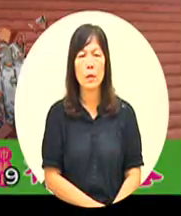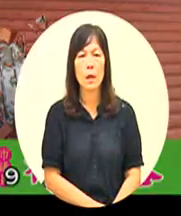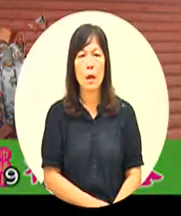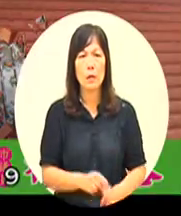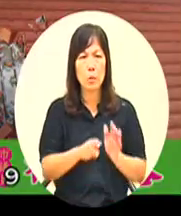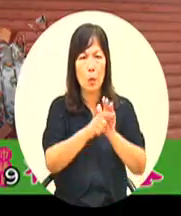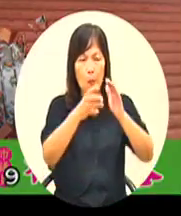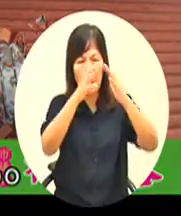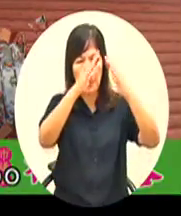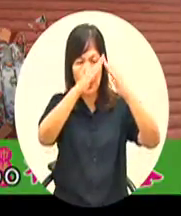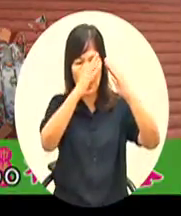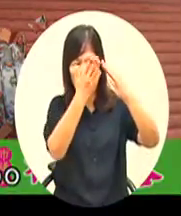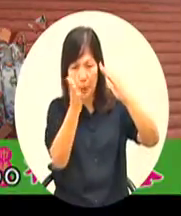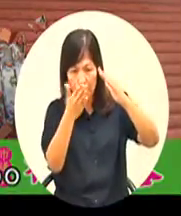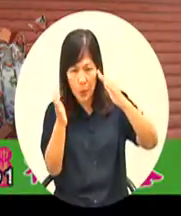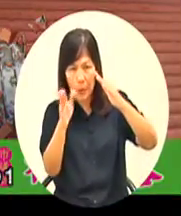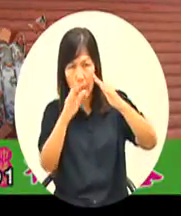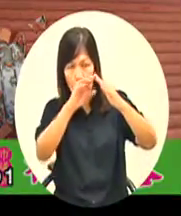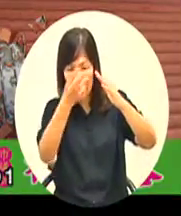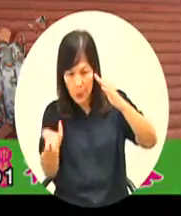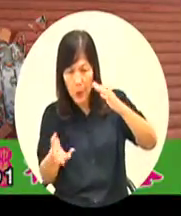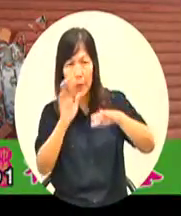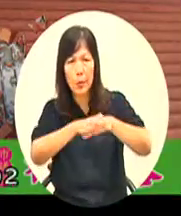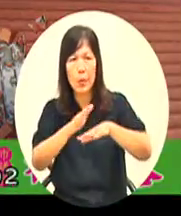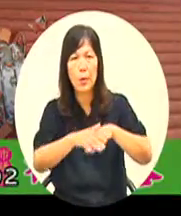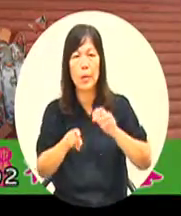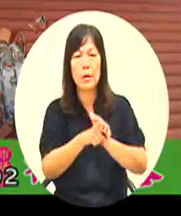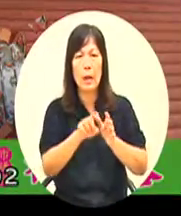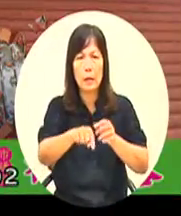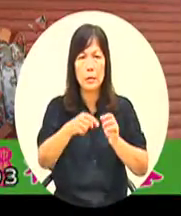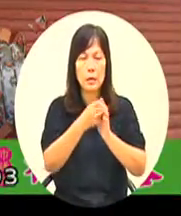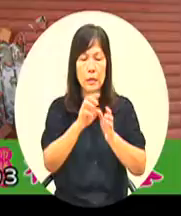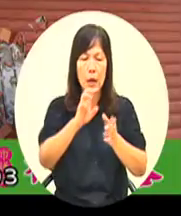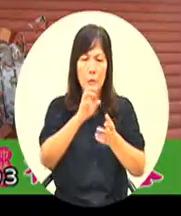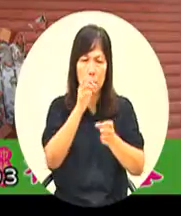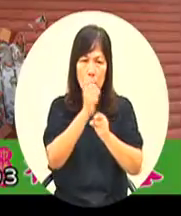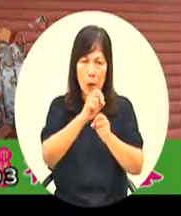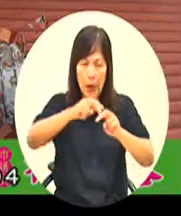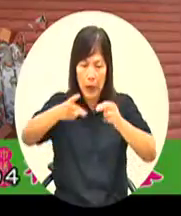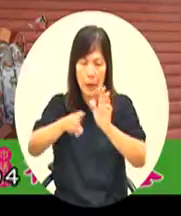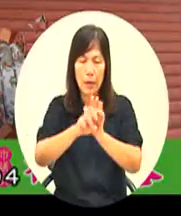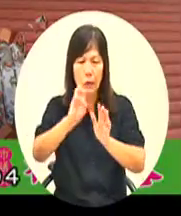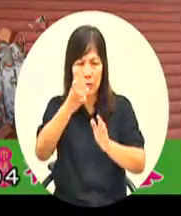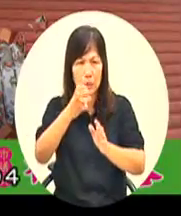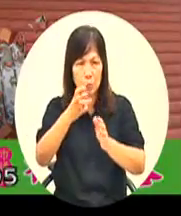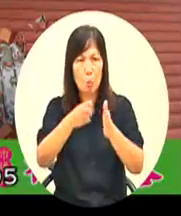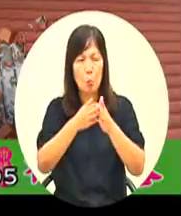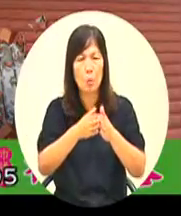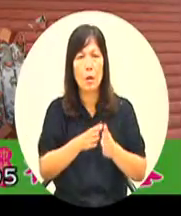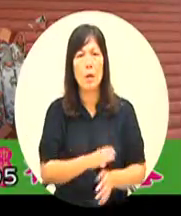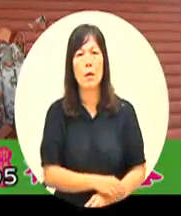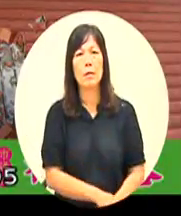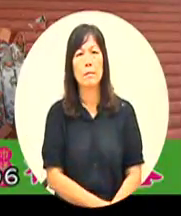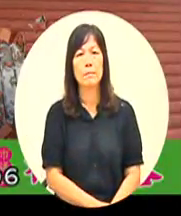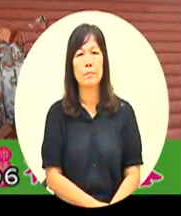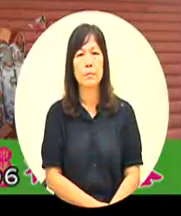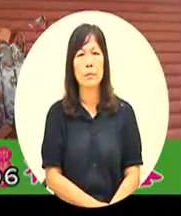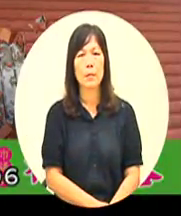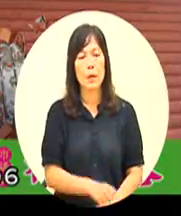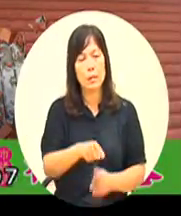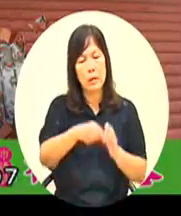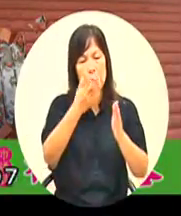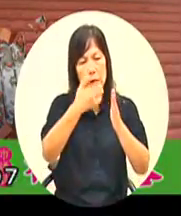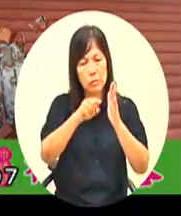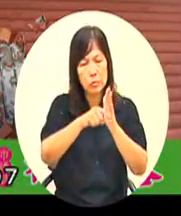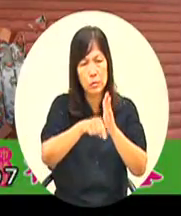掉下来哦。光是要去做哦，30万，这嘛爱需要30万。当然，学校